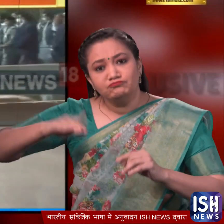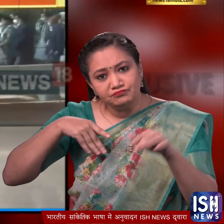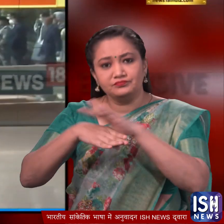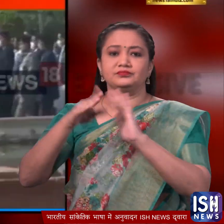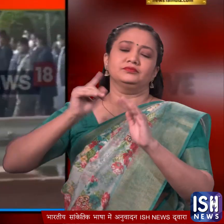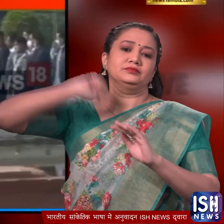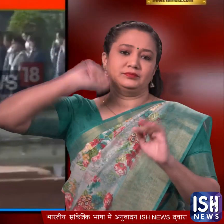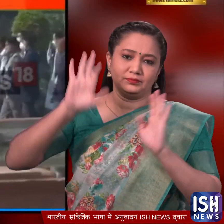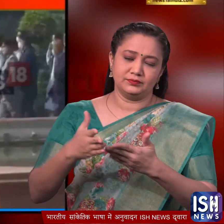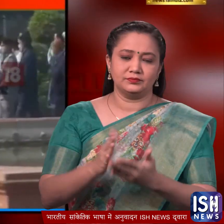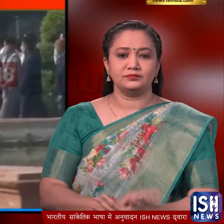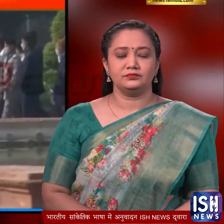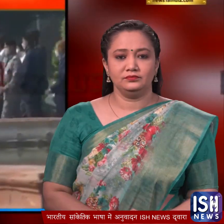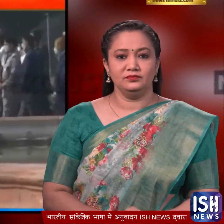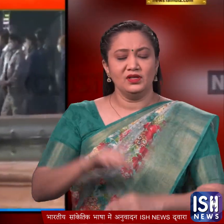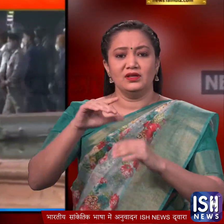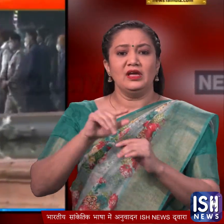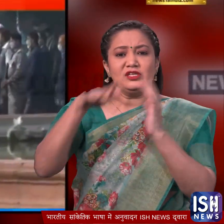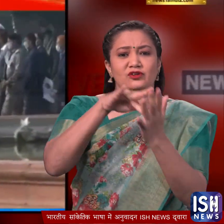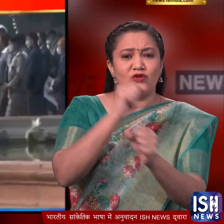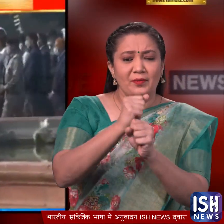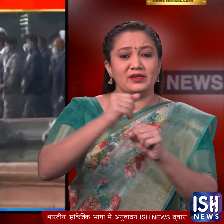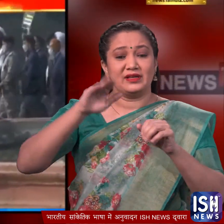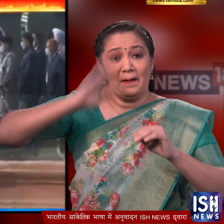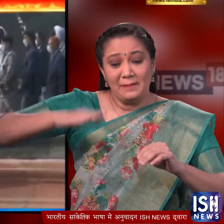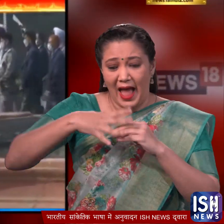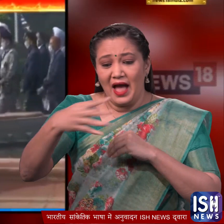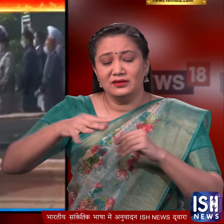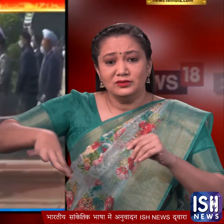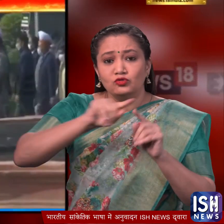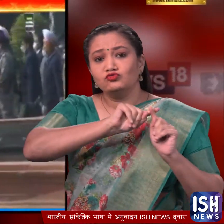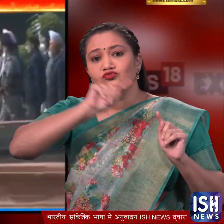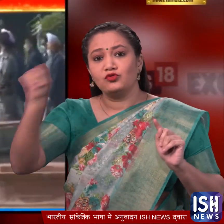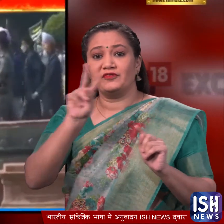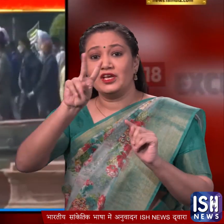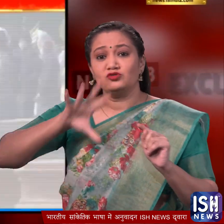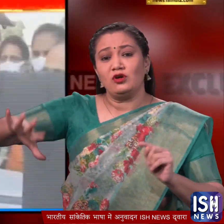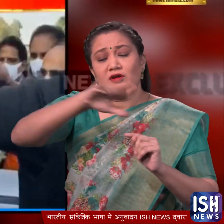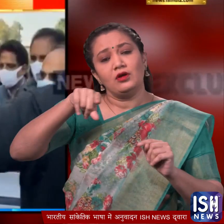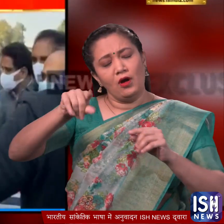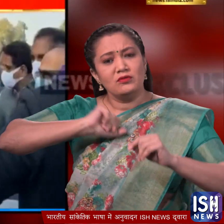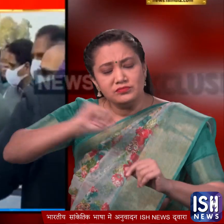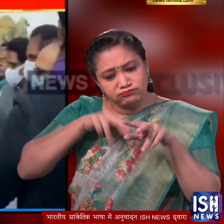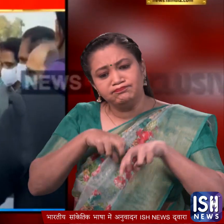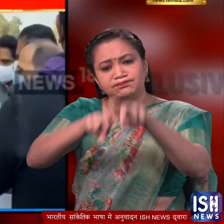प्रदर्शन किया और सरकार को घेरने के लिए संसद भवन से विजय चौक तक पैदल मार्च निकाला।